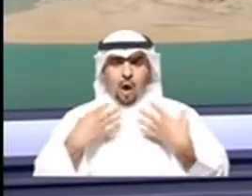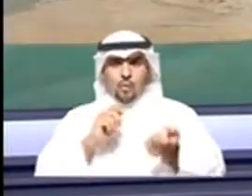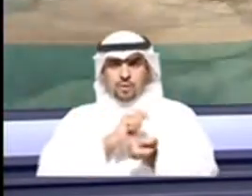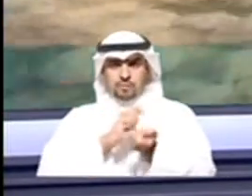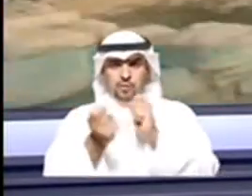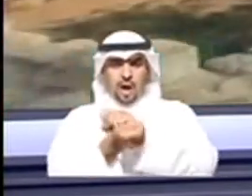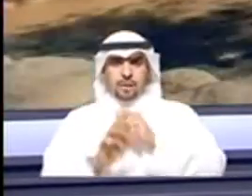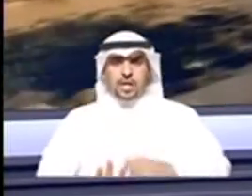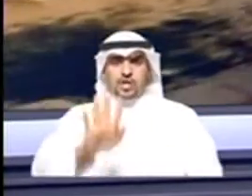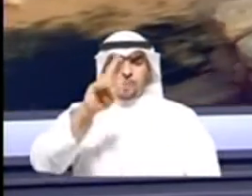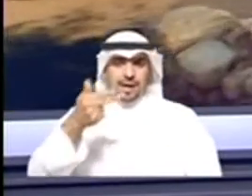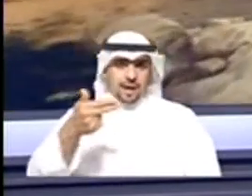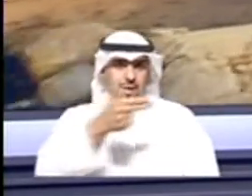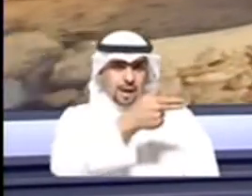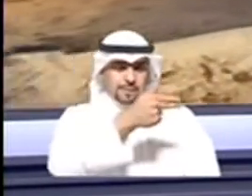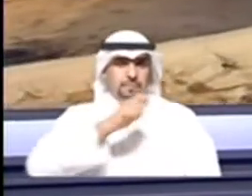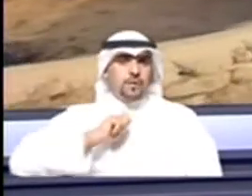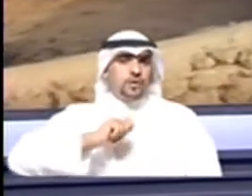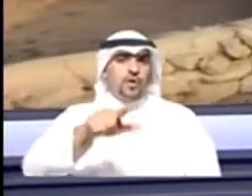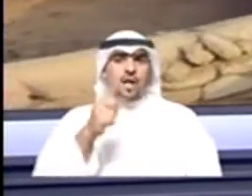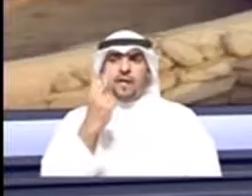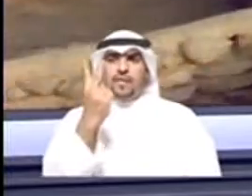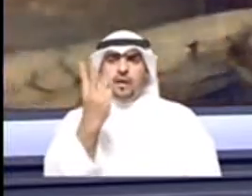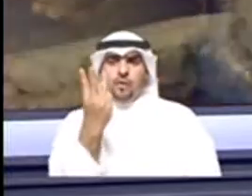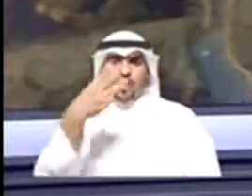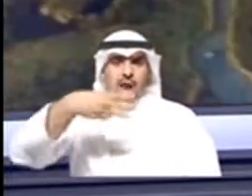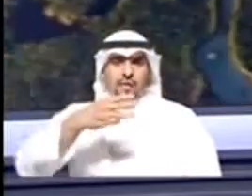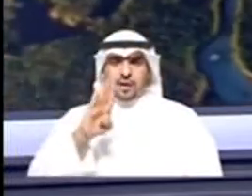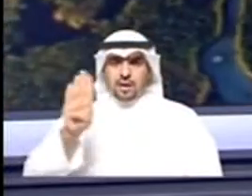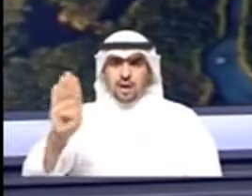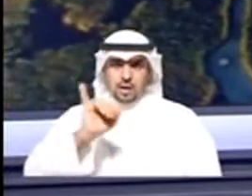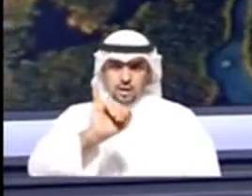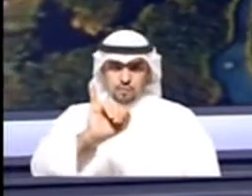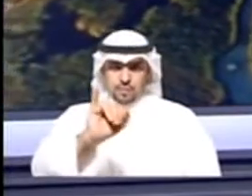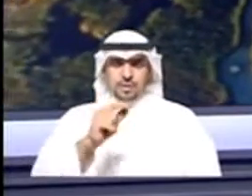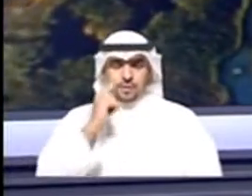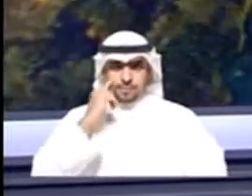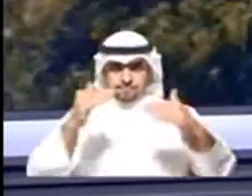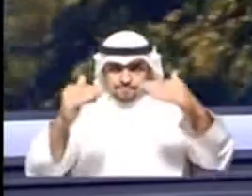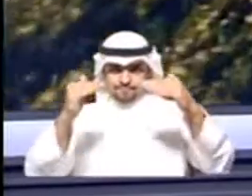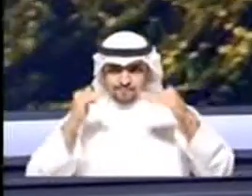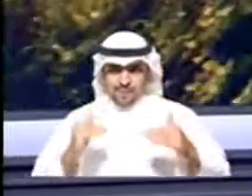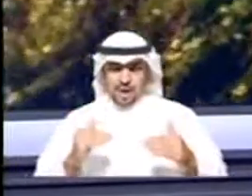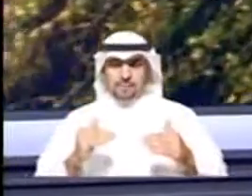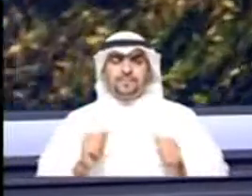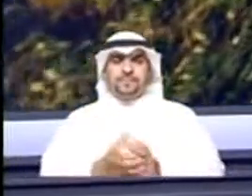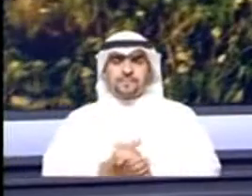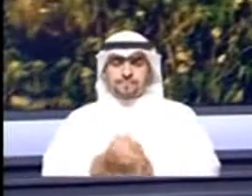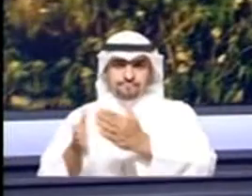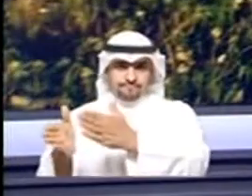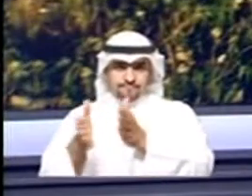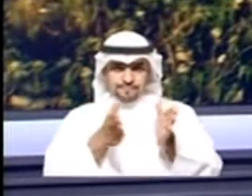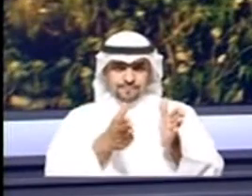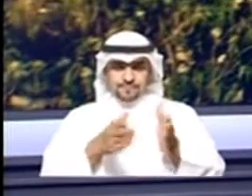غربية تصل سرعتها إلى 32 كيلومتر في الساعة، العظمى 27 والصغرى 18 درجة مئوية. أعزائي